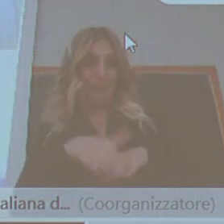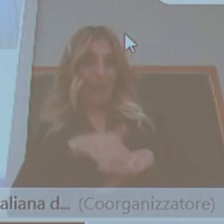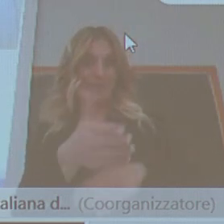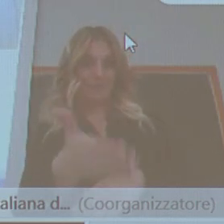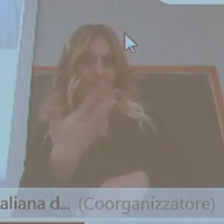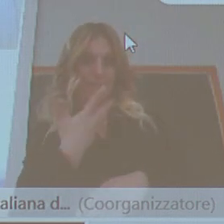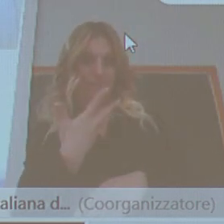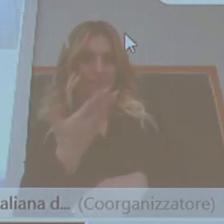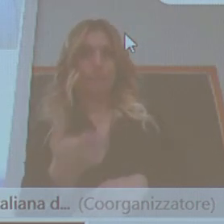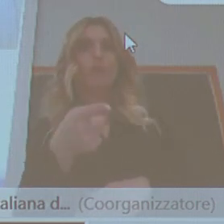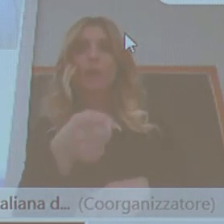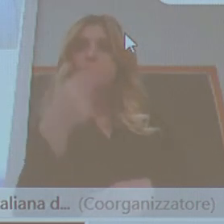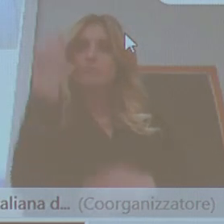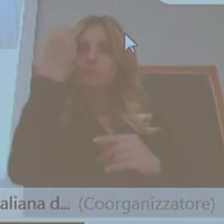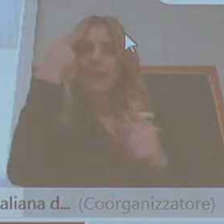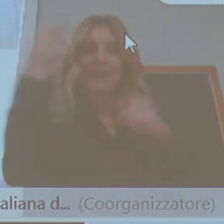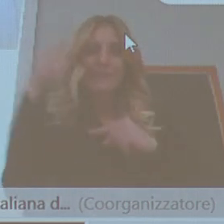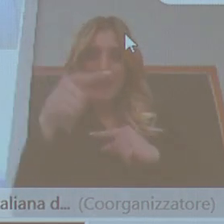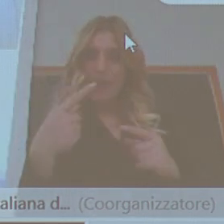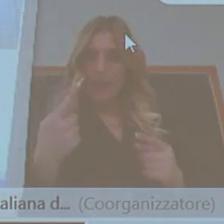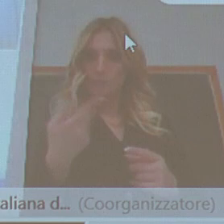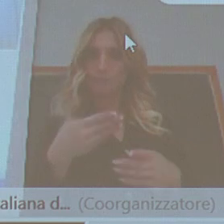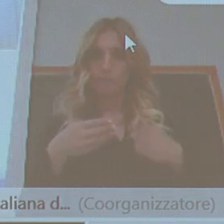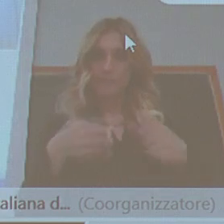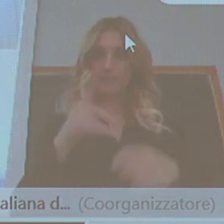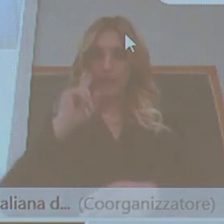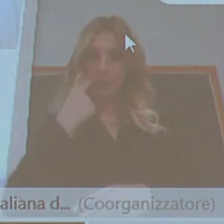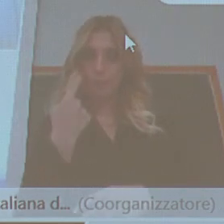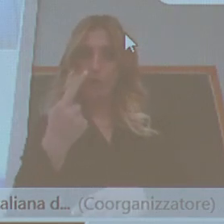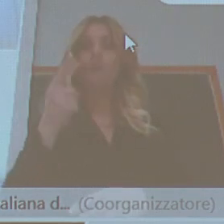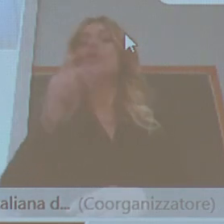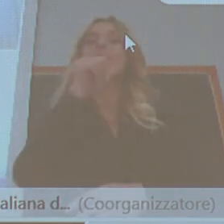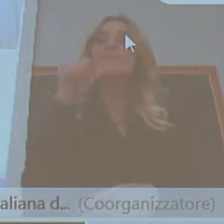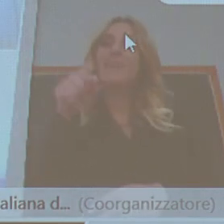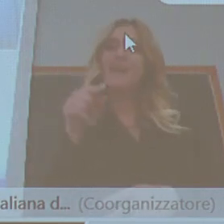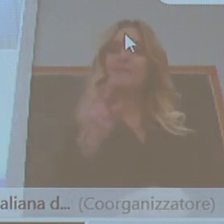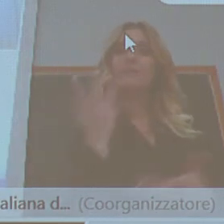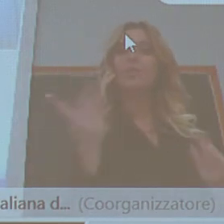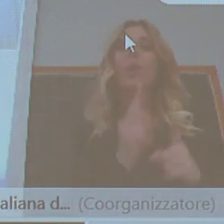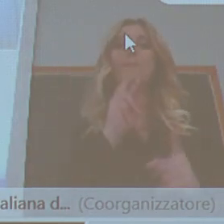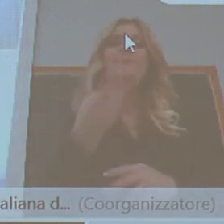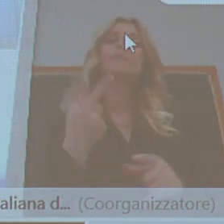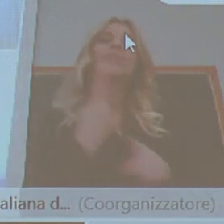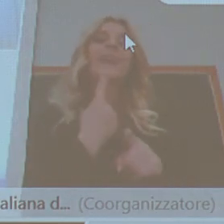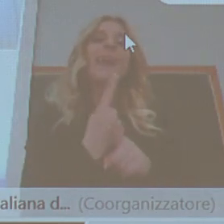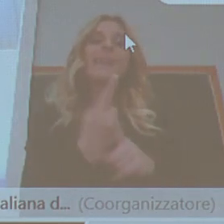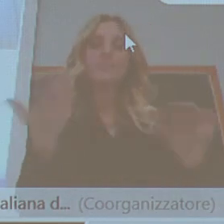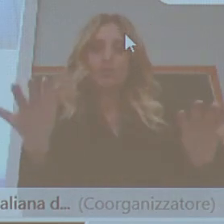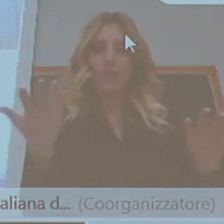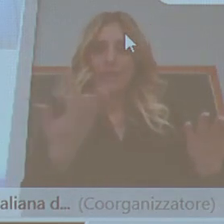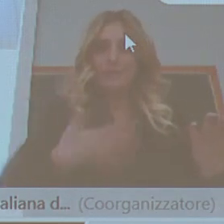ritiene anche lei che questa sia la strada migliore per rispondere a questa esigenza, diciamo, di